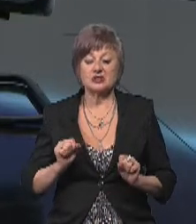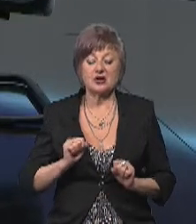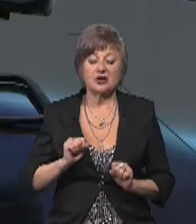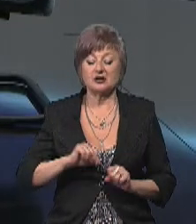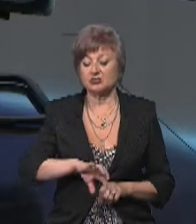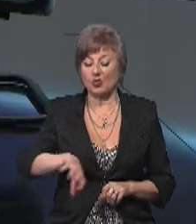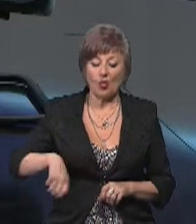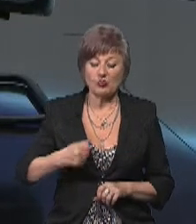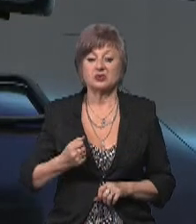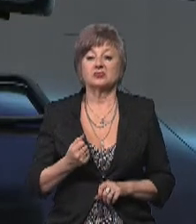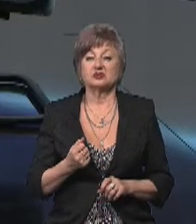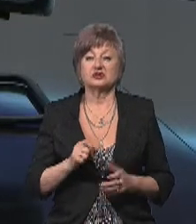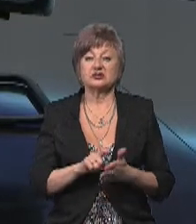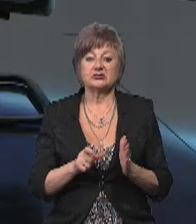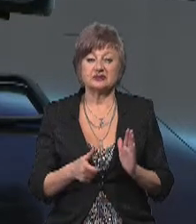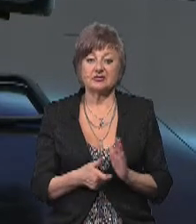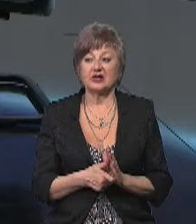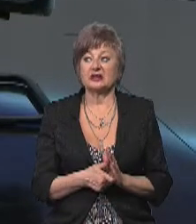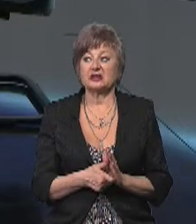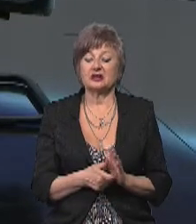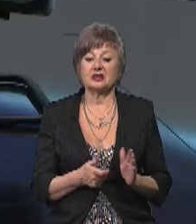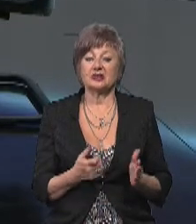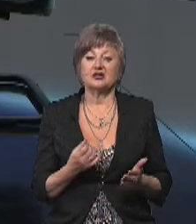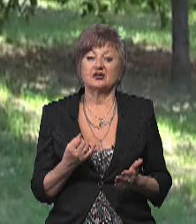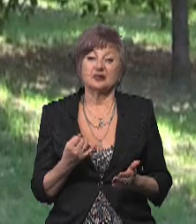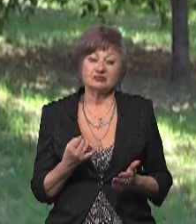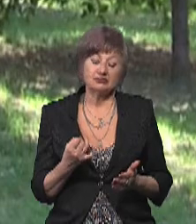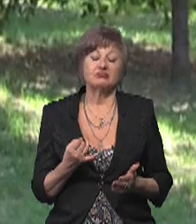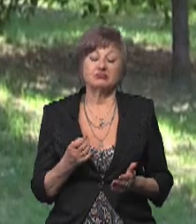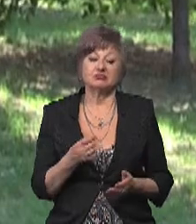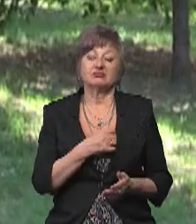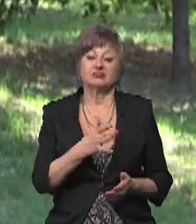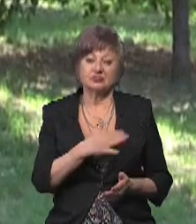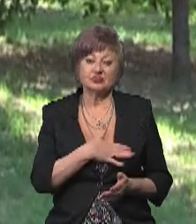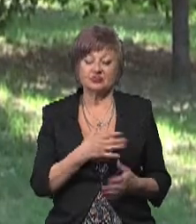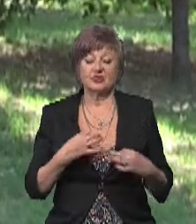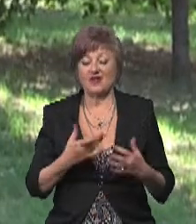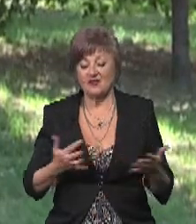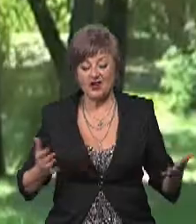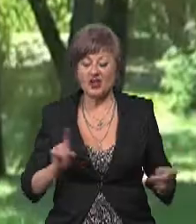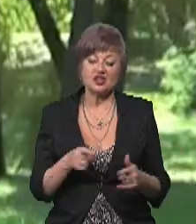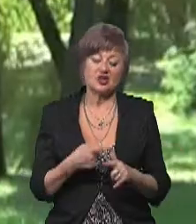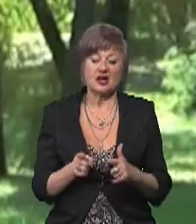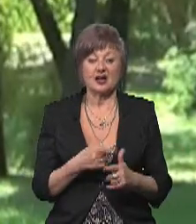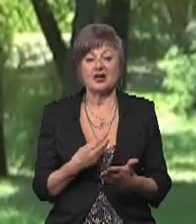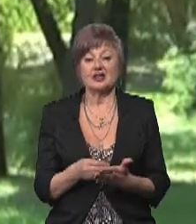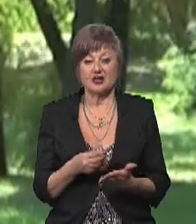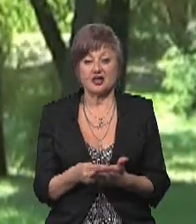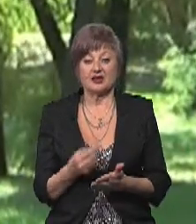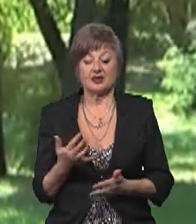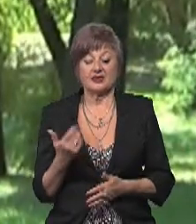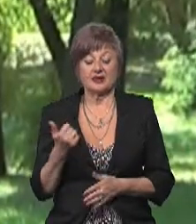обшукати квартиру та якось обжитися речами або грошовими коштами. Декілька тижнів